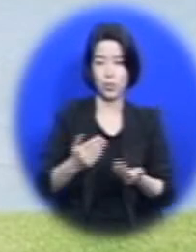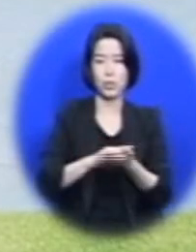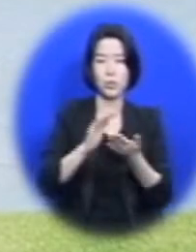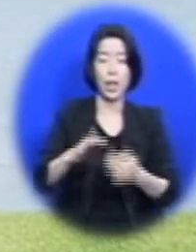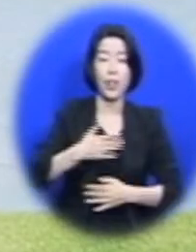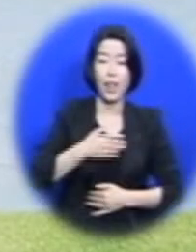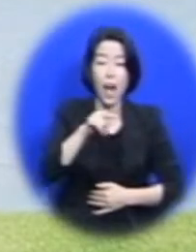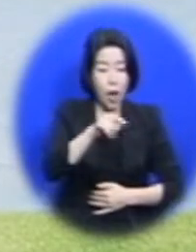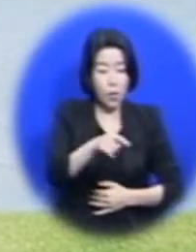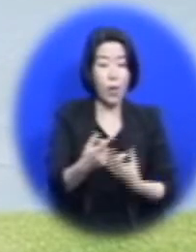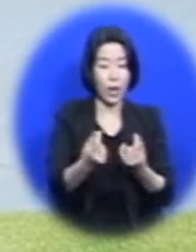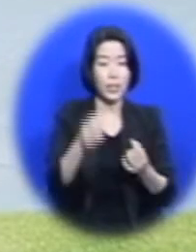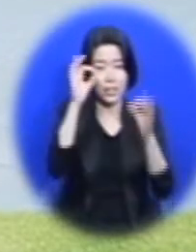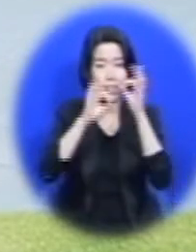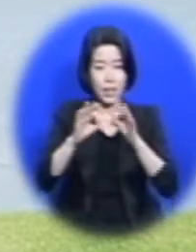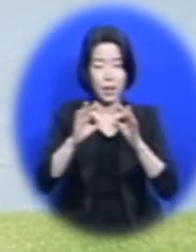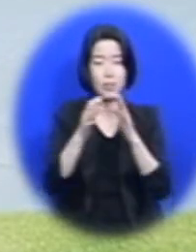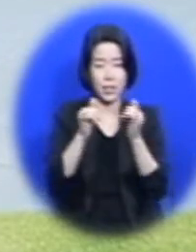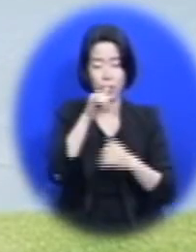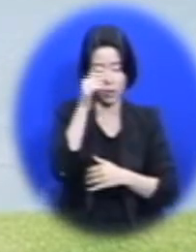내가 너 같은 사람을 찾고 있는 거야.